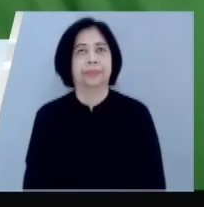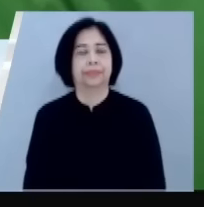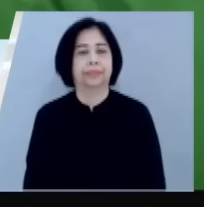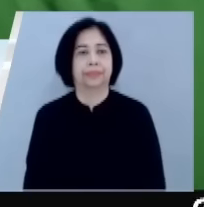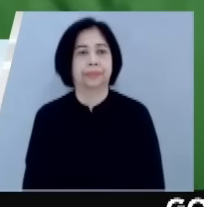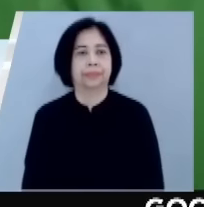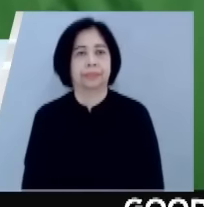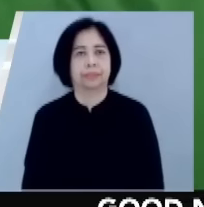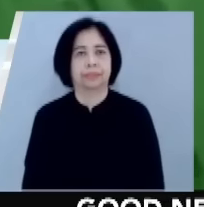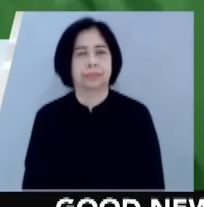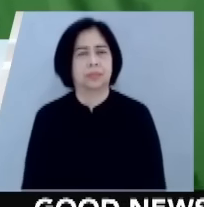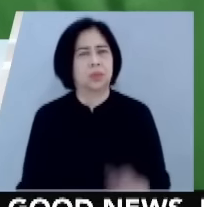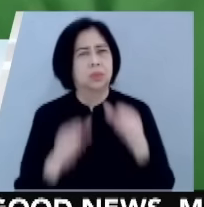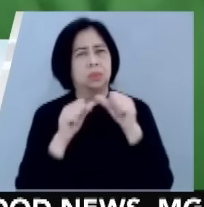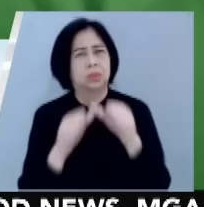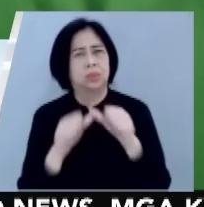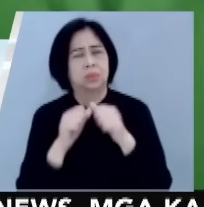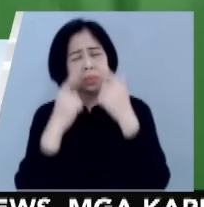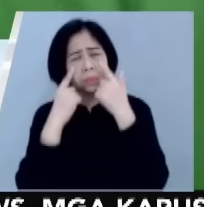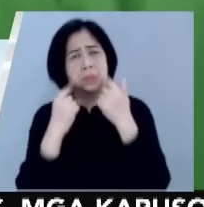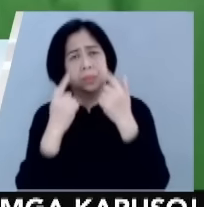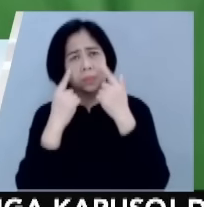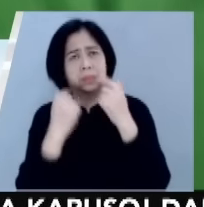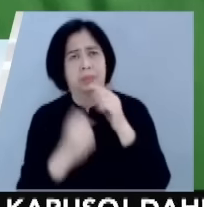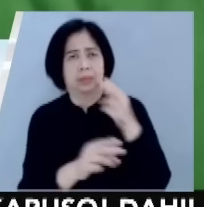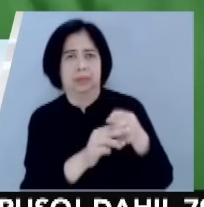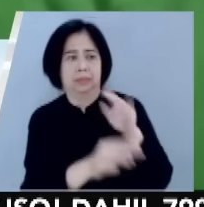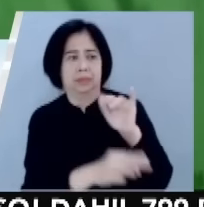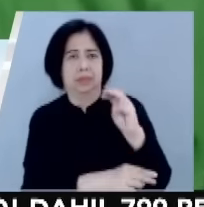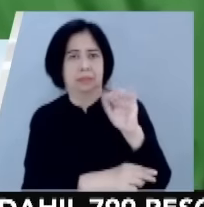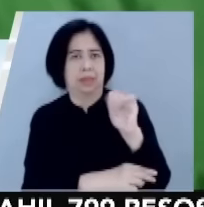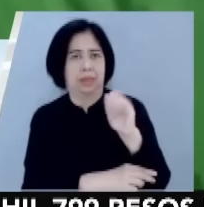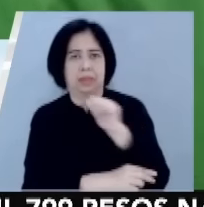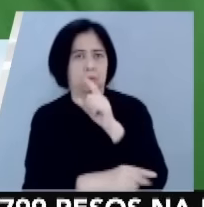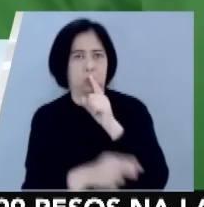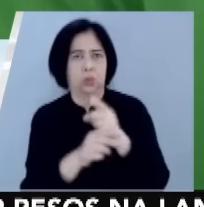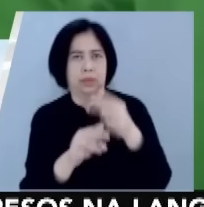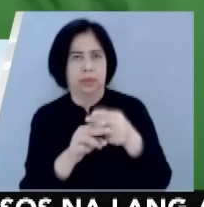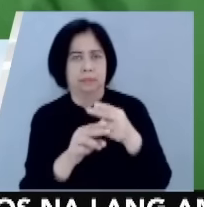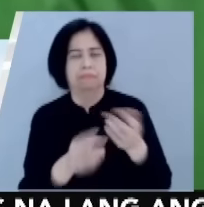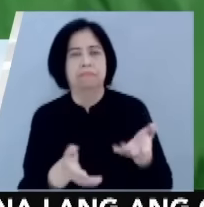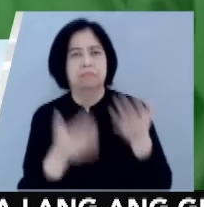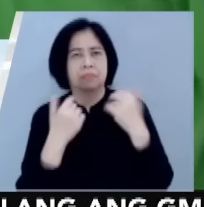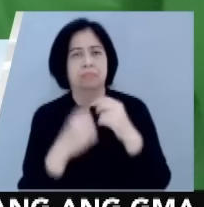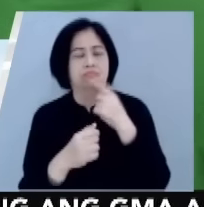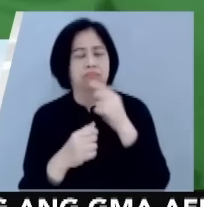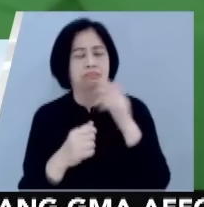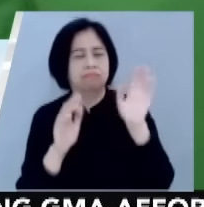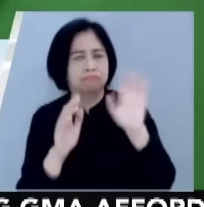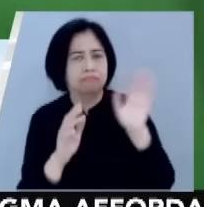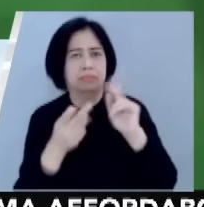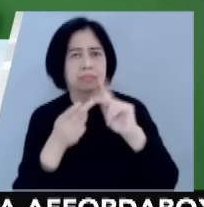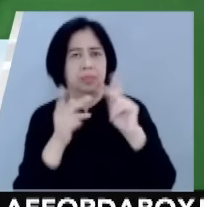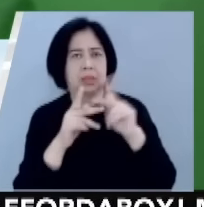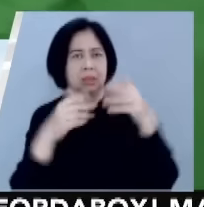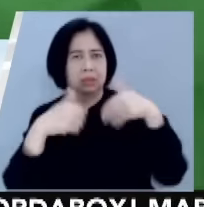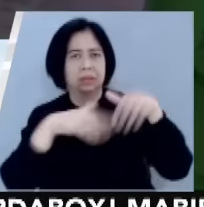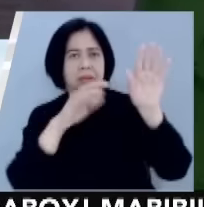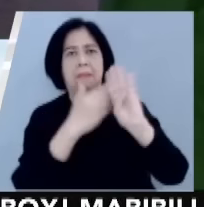Walang tigil ang pagtangi sa Jamaica, di niya tunay na pangalan, sa pagpapaalam sa partner na ide-deport pabalik ng